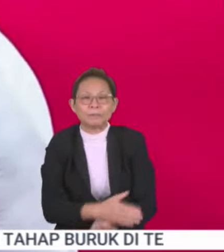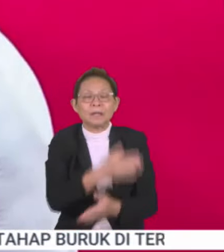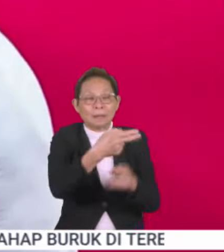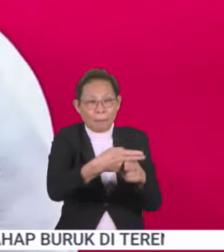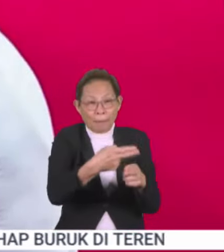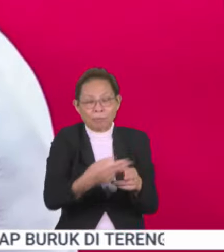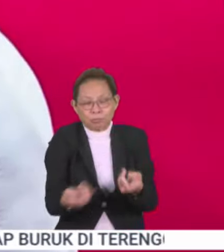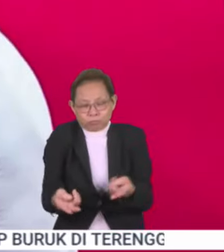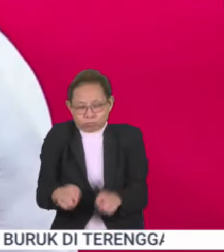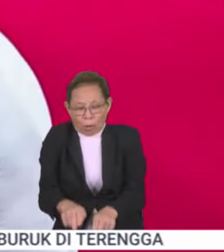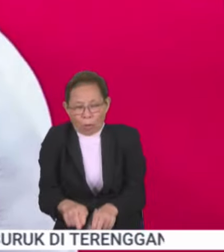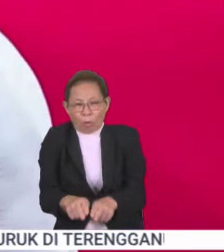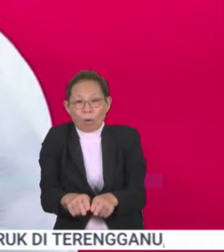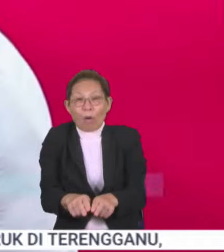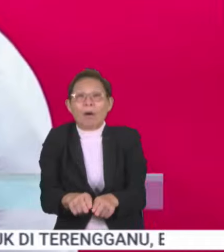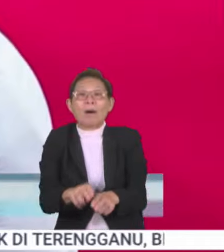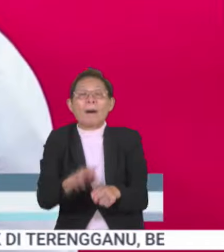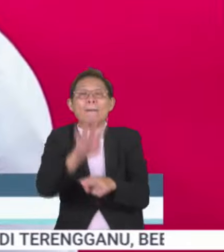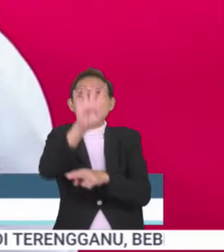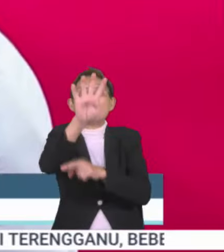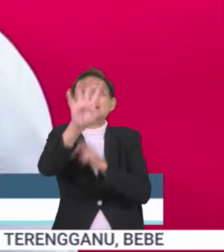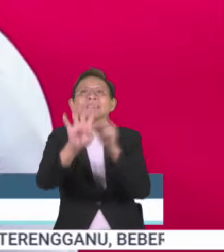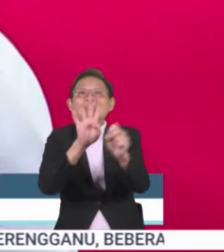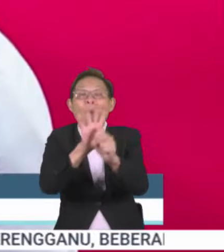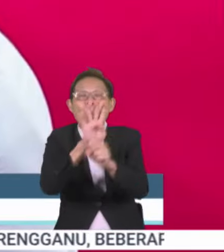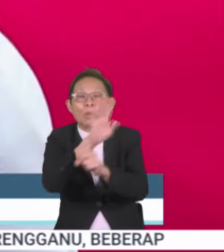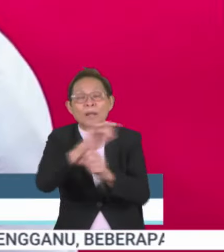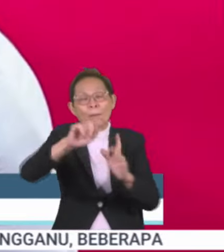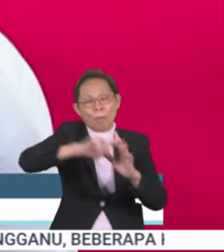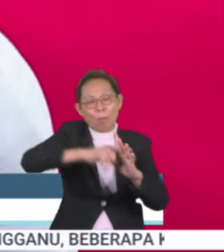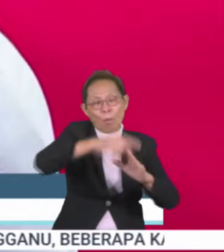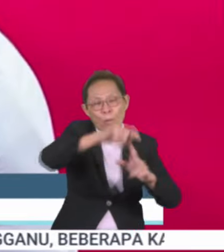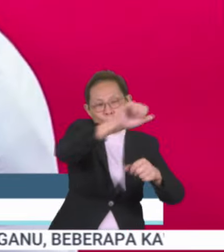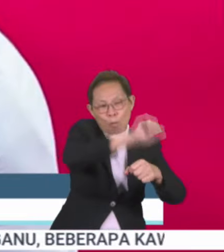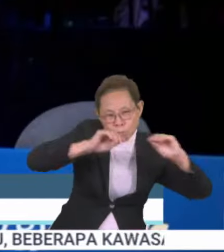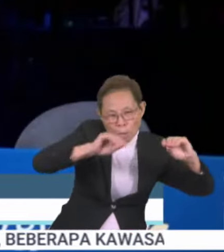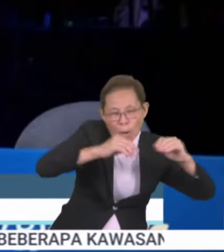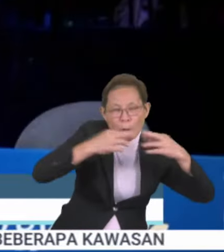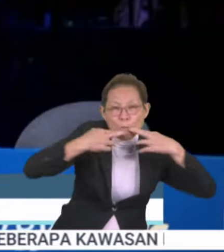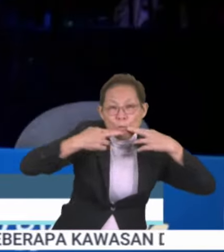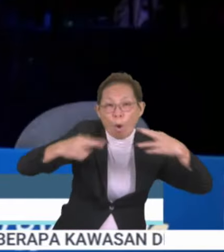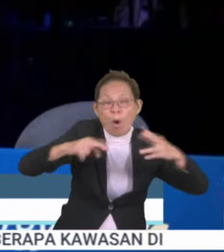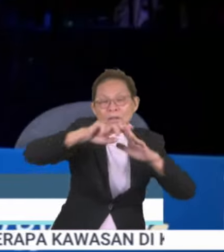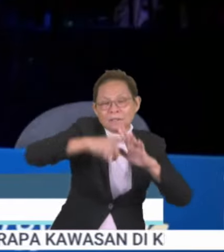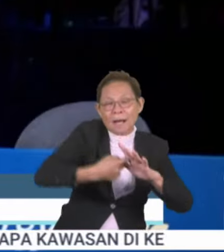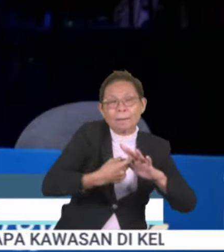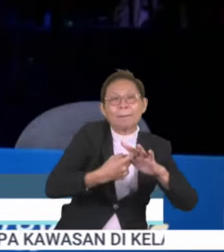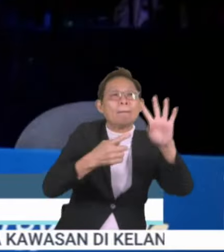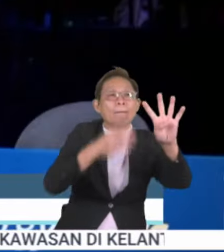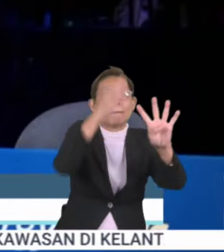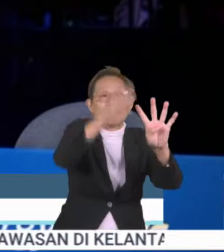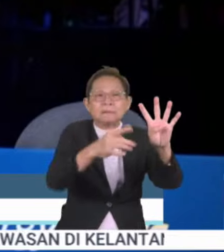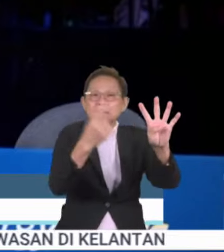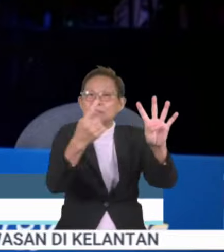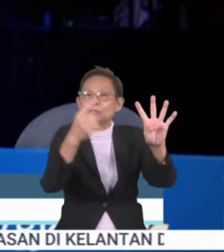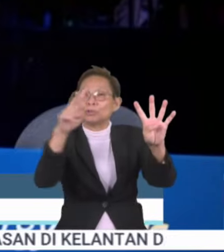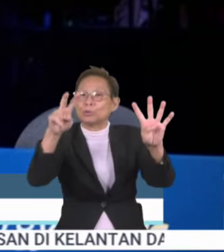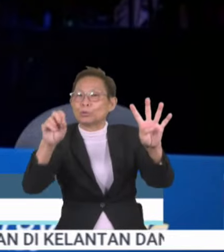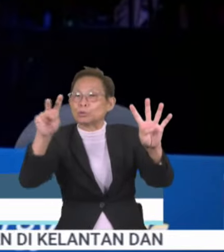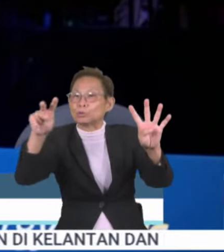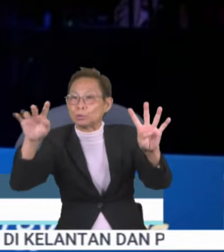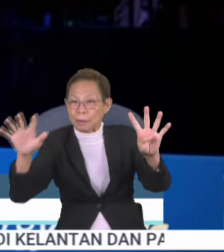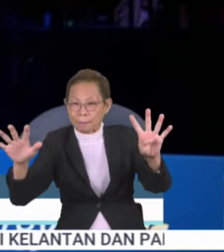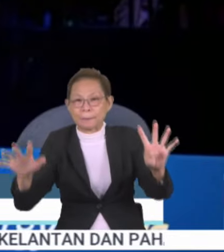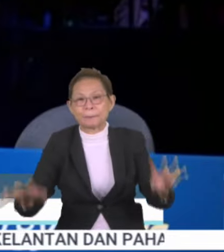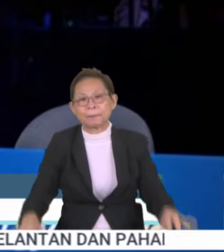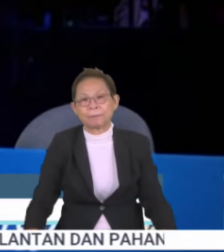Jonassen akan menandatangani kontrak selama 4 tahun dan memulakan tugasnya secara rasmi bermula 4 Januari